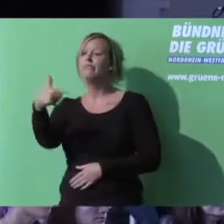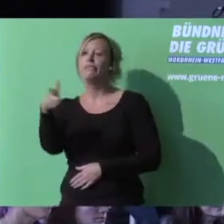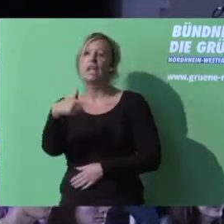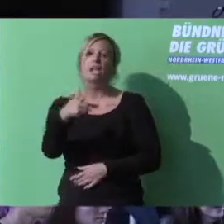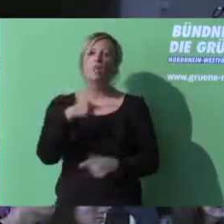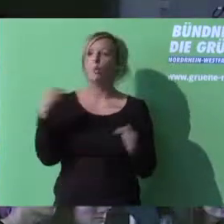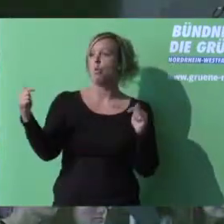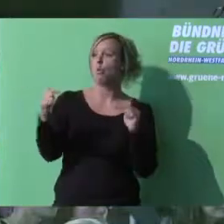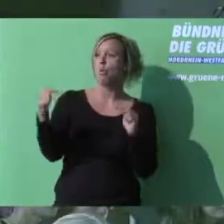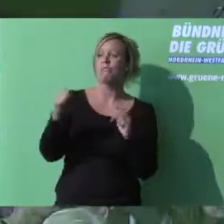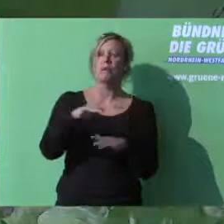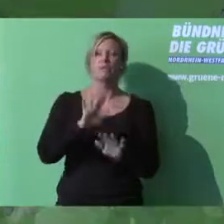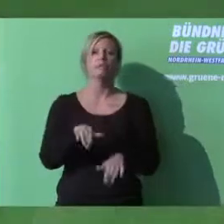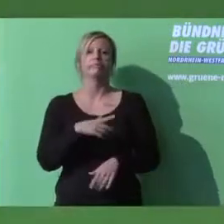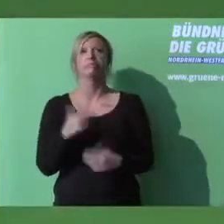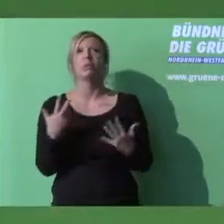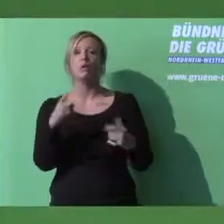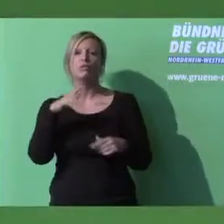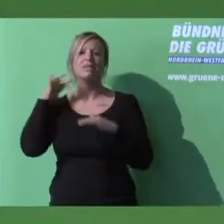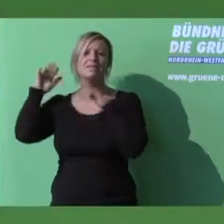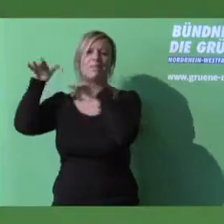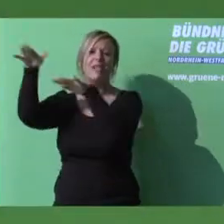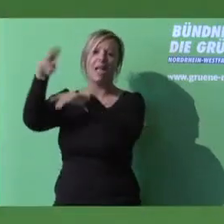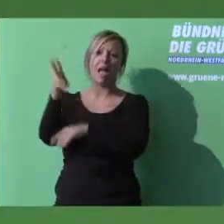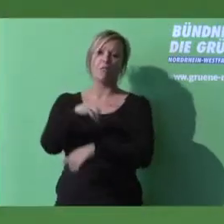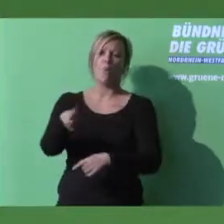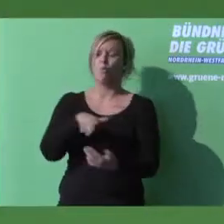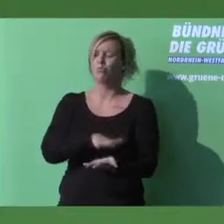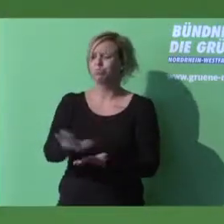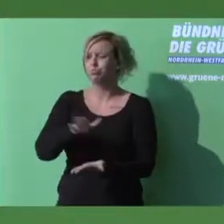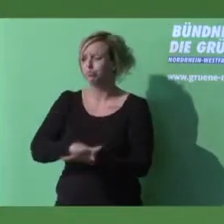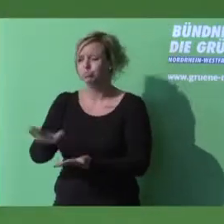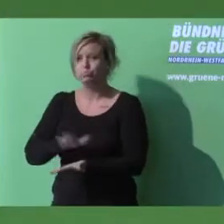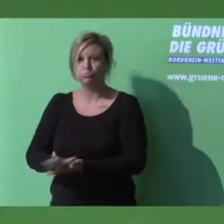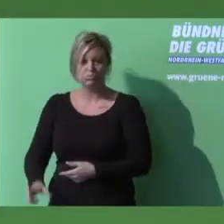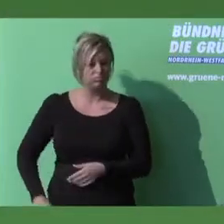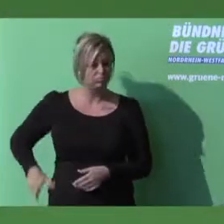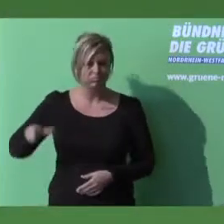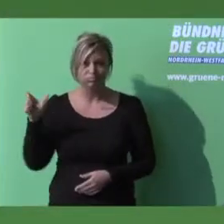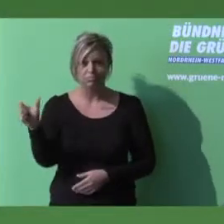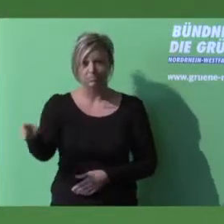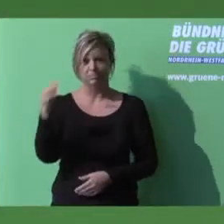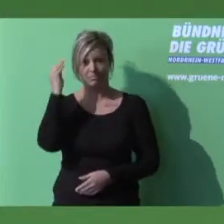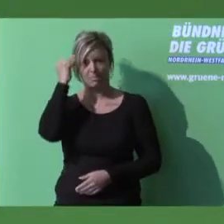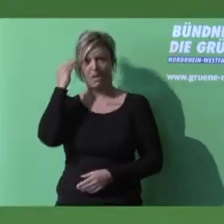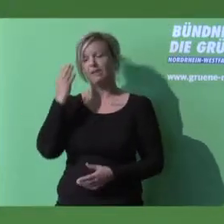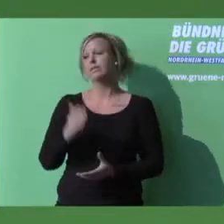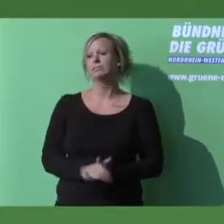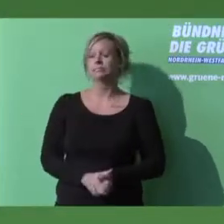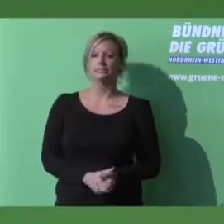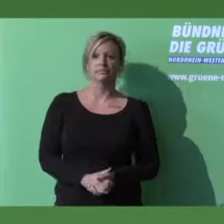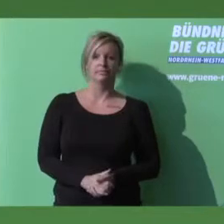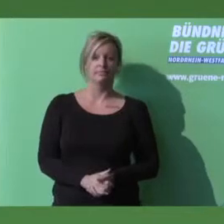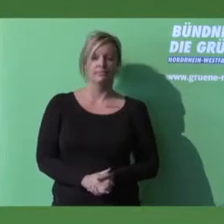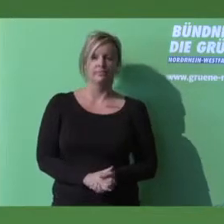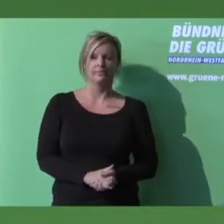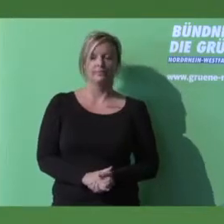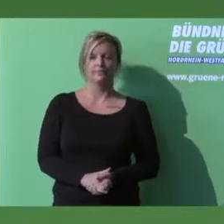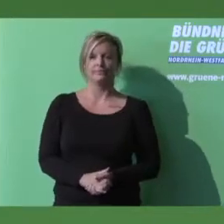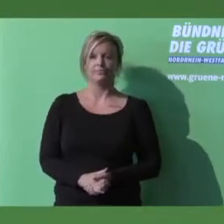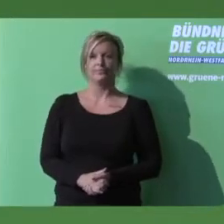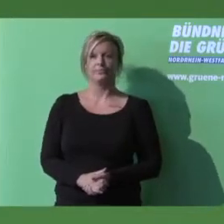eben 28 Milliarden Euro ausgegeben von Frau Merkel. Übrigens in einer bezeichnenden